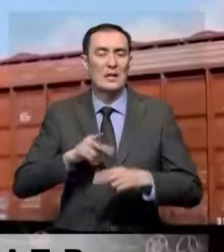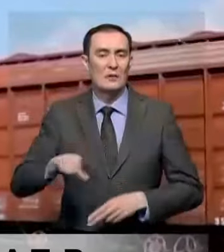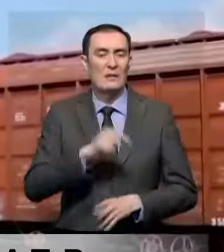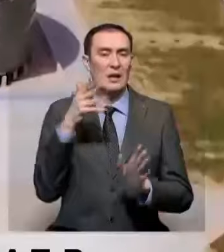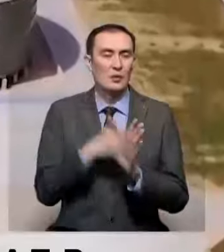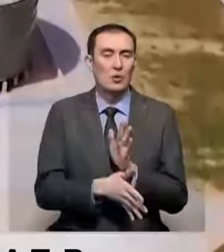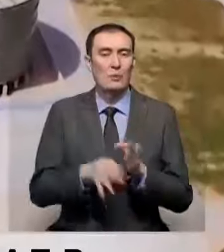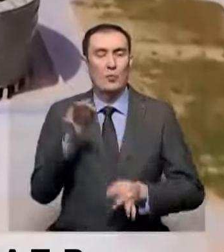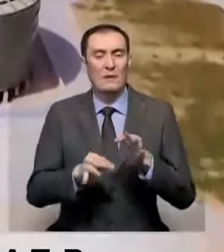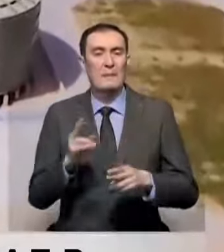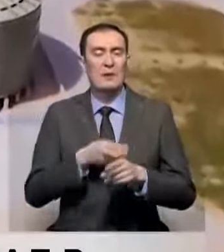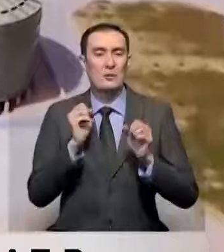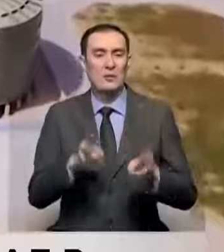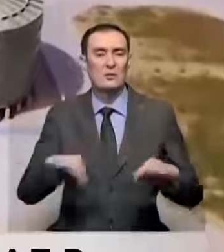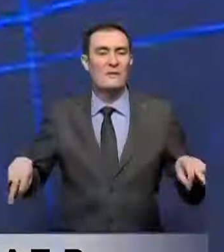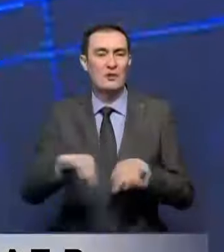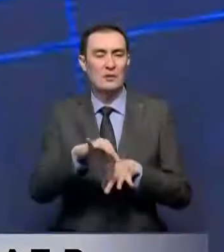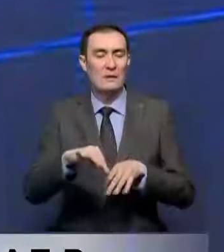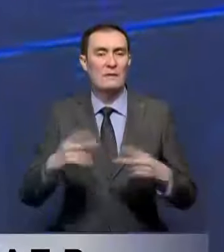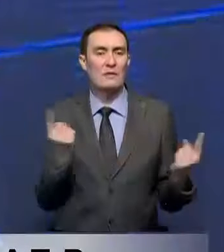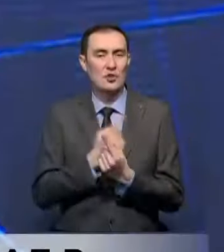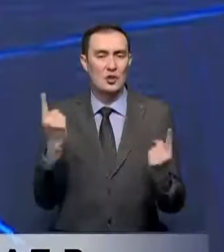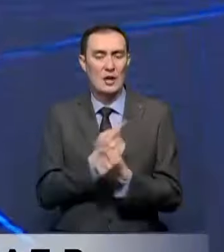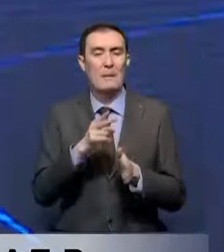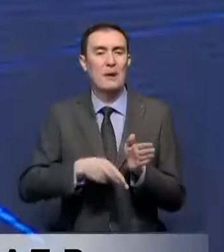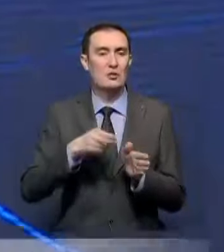расходом топлива, безопасностью движения поездов.